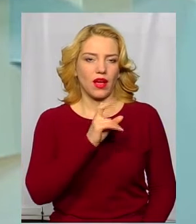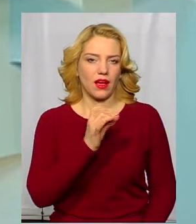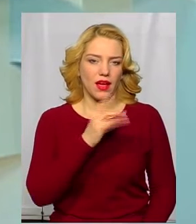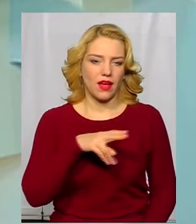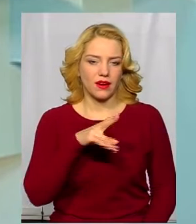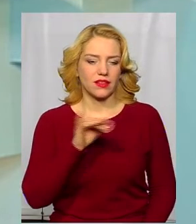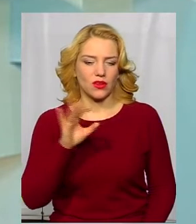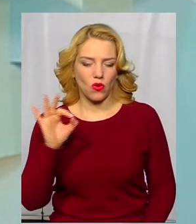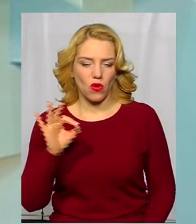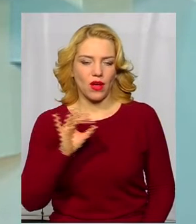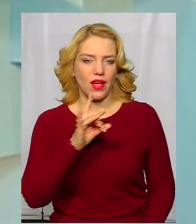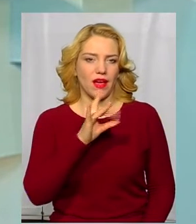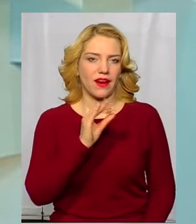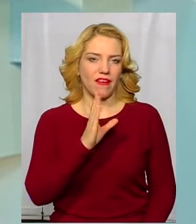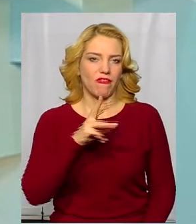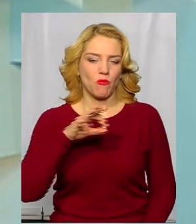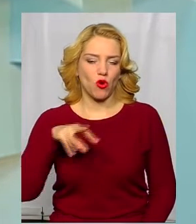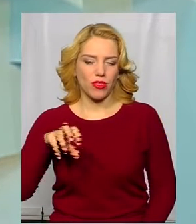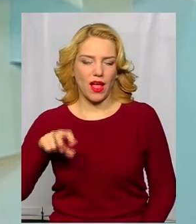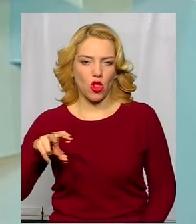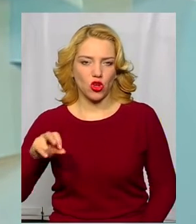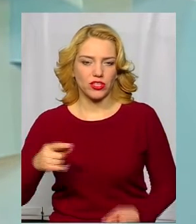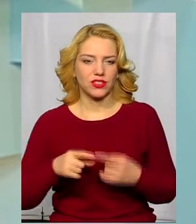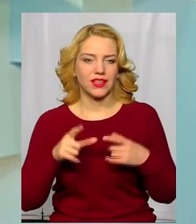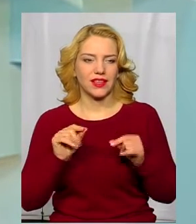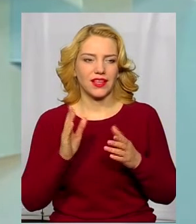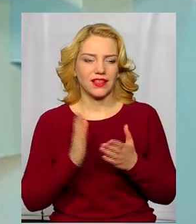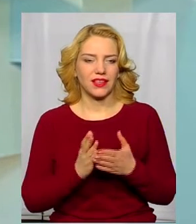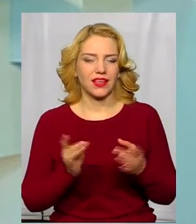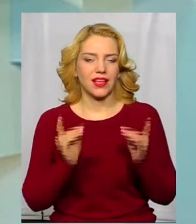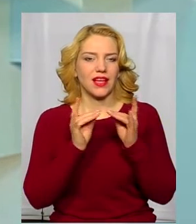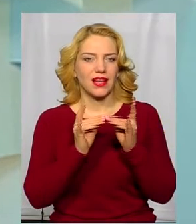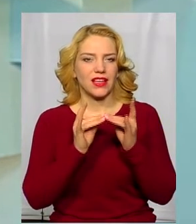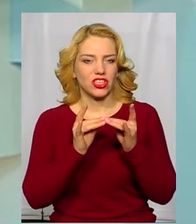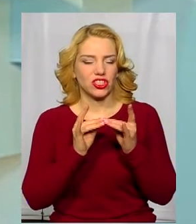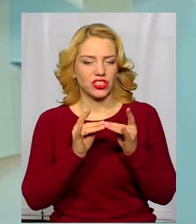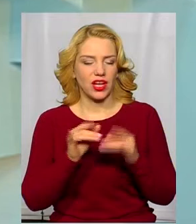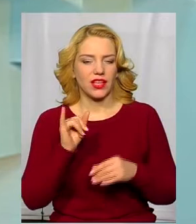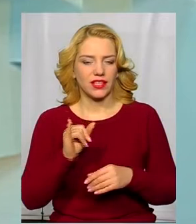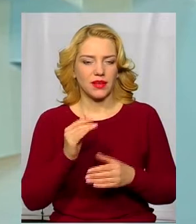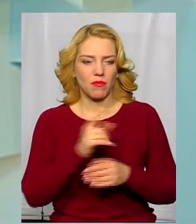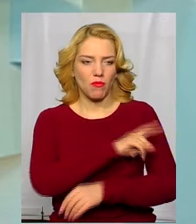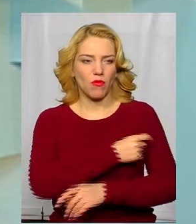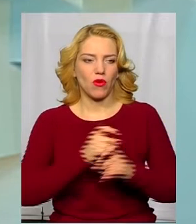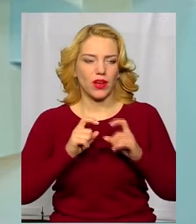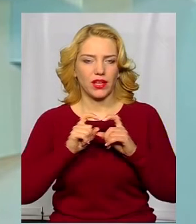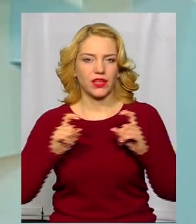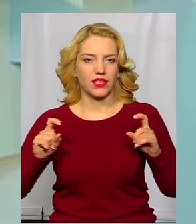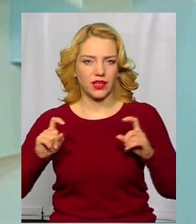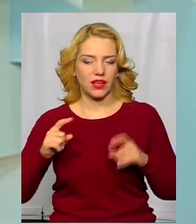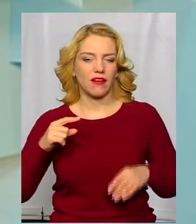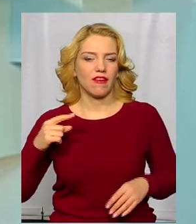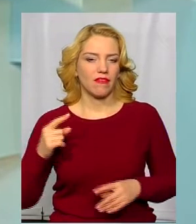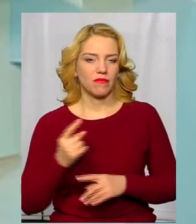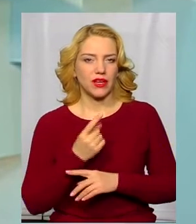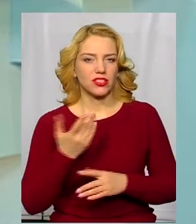ендокардіоревматологічне, де знаходяться ліжка кардіоревматологічне і поліклініка, іменно де